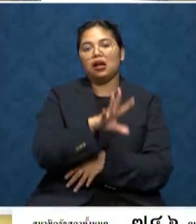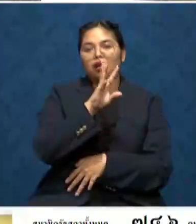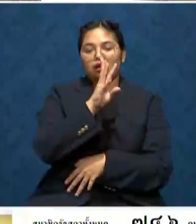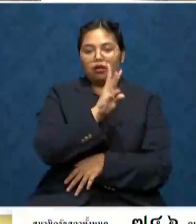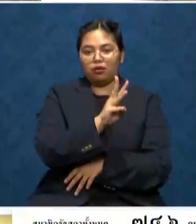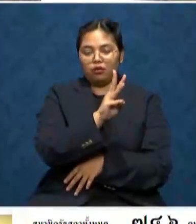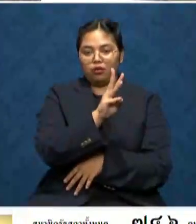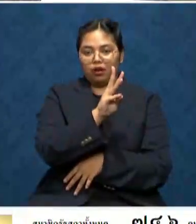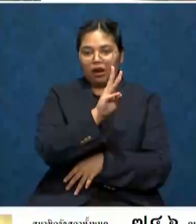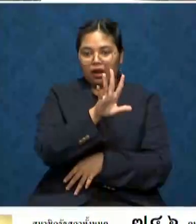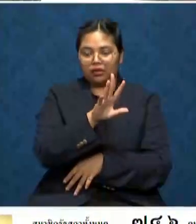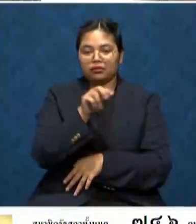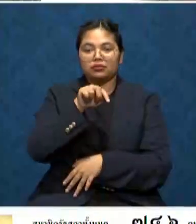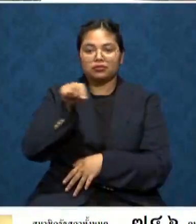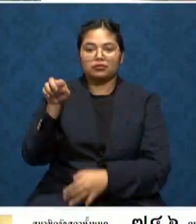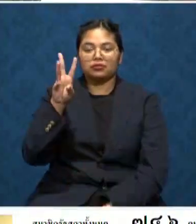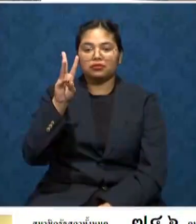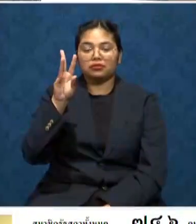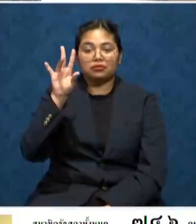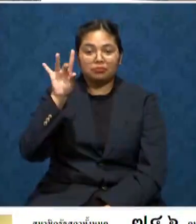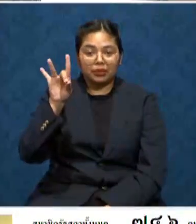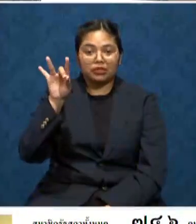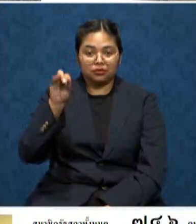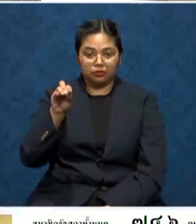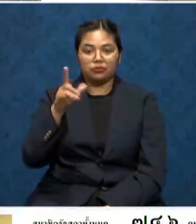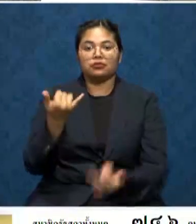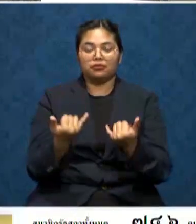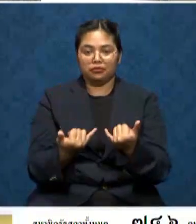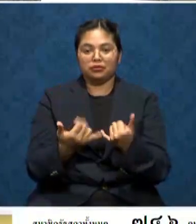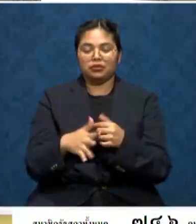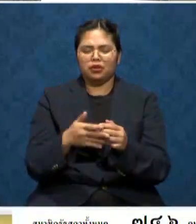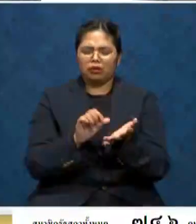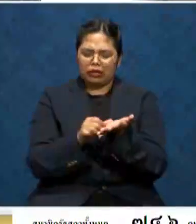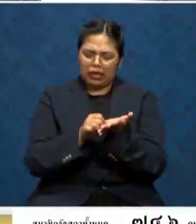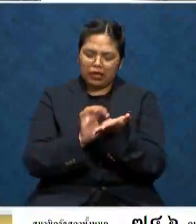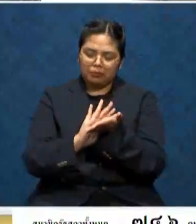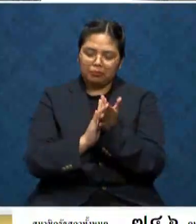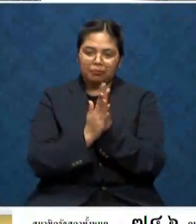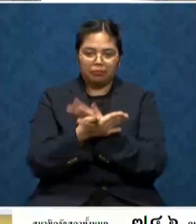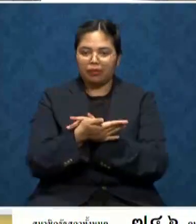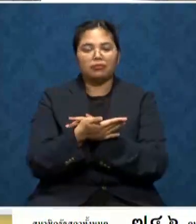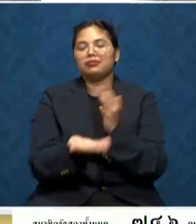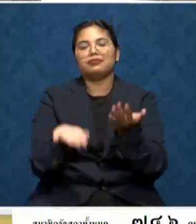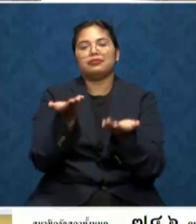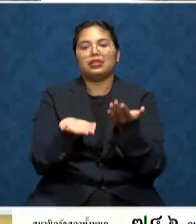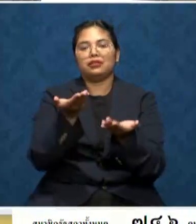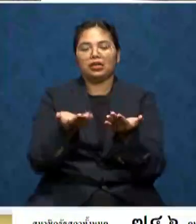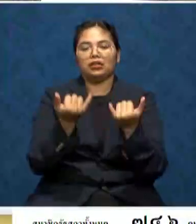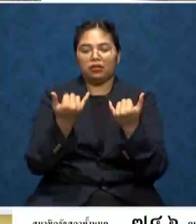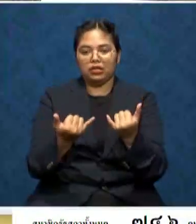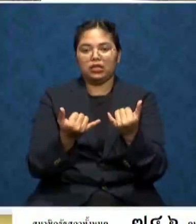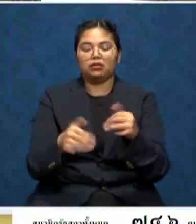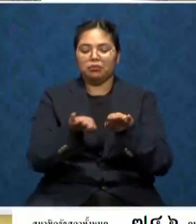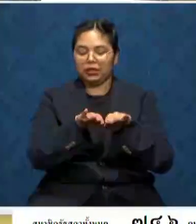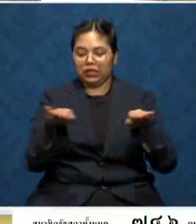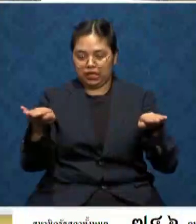นก็เปอยู่ทางซูนวาตรงไที่ไม่ทำสมยแนจะไปปรับอย่ไรกแล้แต่แต่หลกเกรณ์ที่ได้จะทำขนมานั้ง